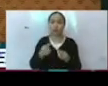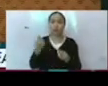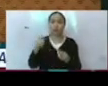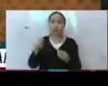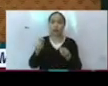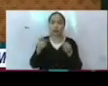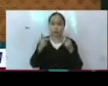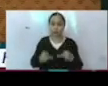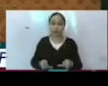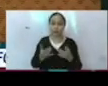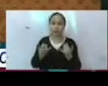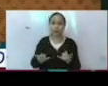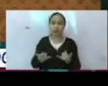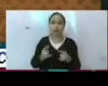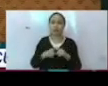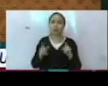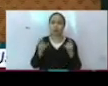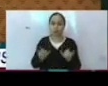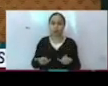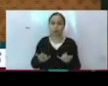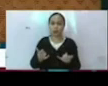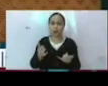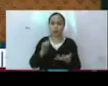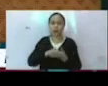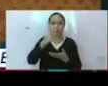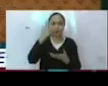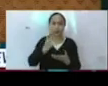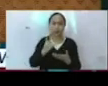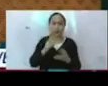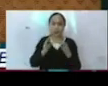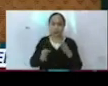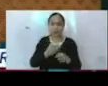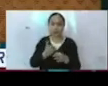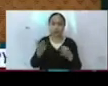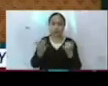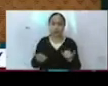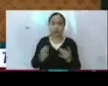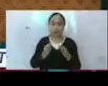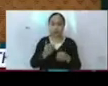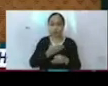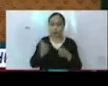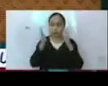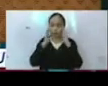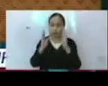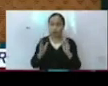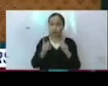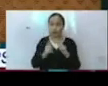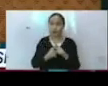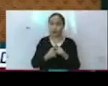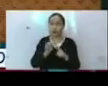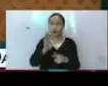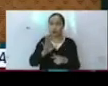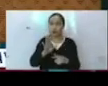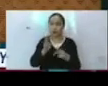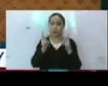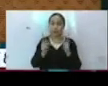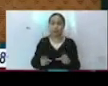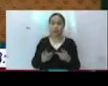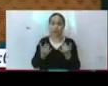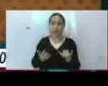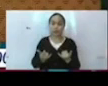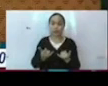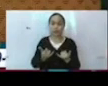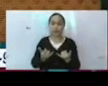You see, kaya nga as kapag dito kayo, young people, Team Focus, pag nakatuon kayo sa kalagayan yung pangkasalukuyan,